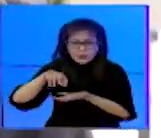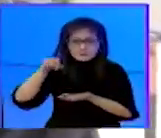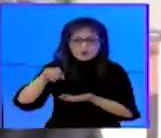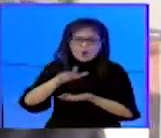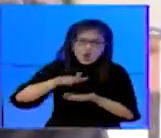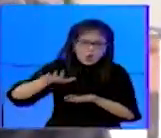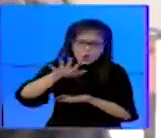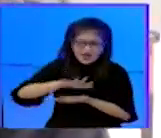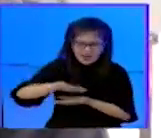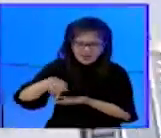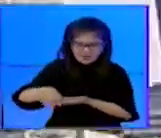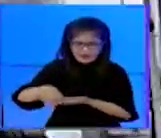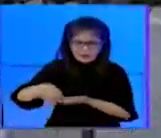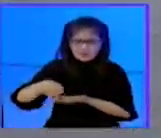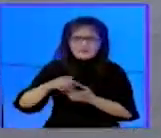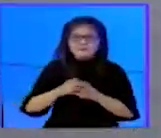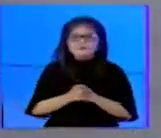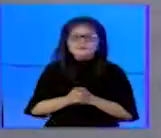oleh masyarakat Indonesia sendiri.